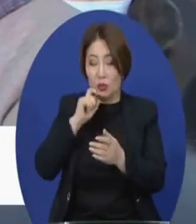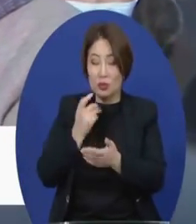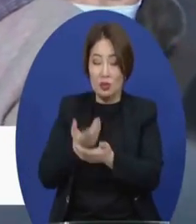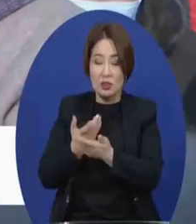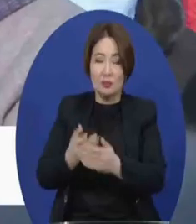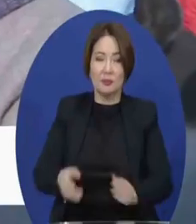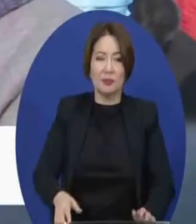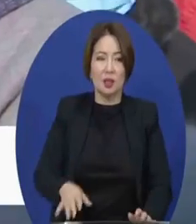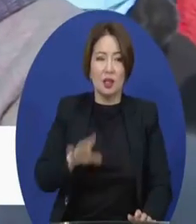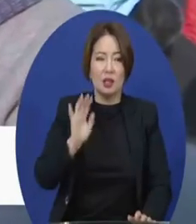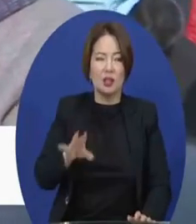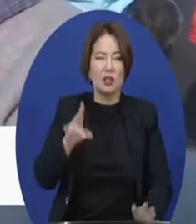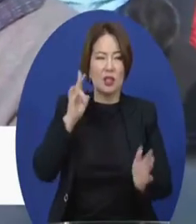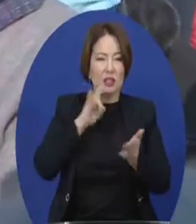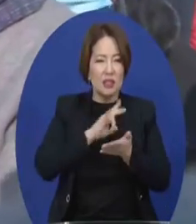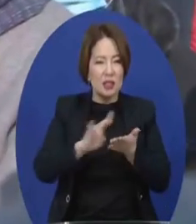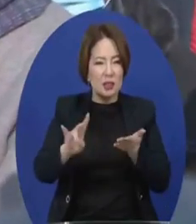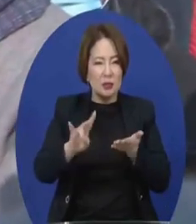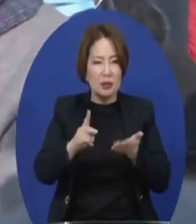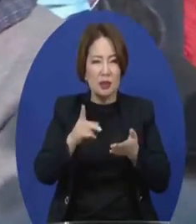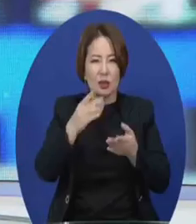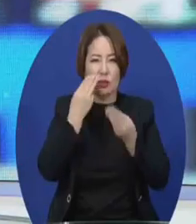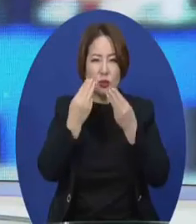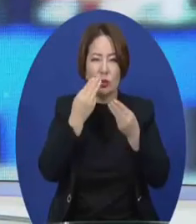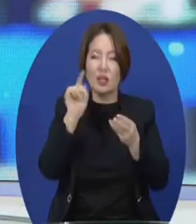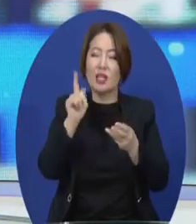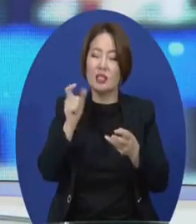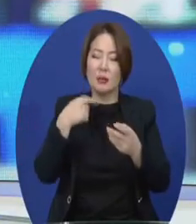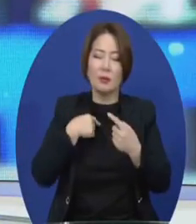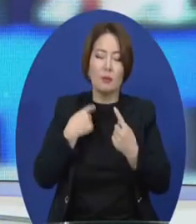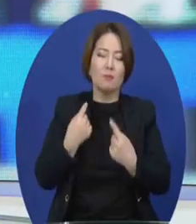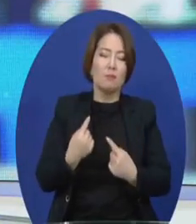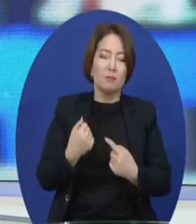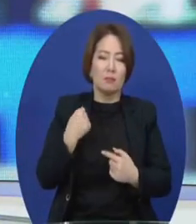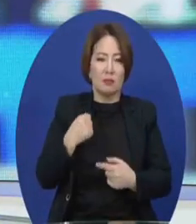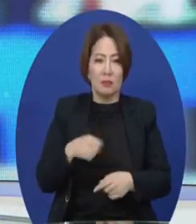нэхэмжилээ хизээ гарах вэ? Тэр хүртэл оюу толгой баялаг эзэн болсон.